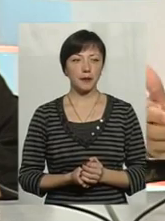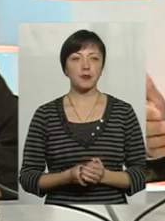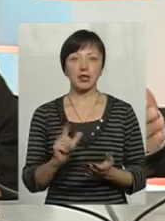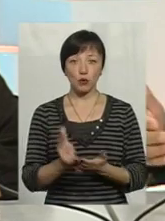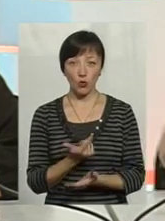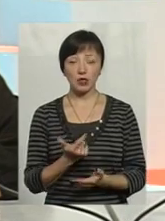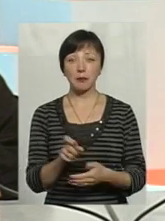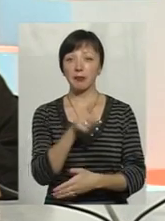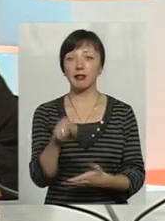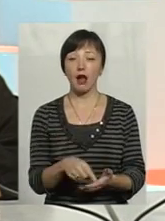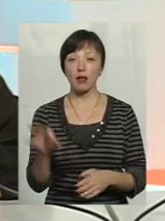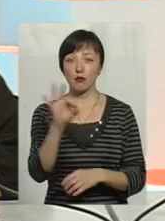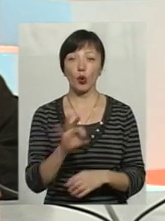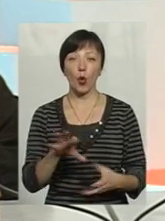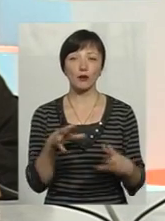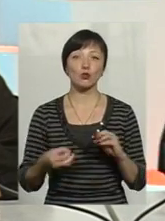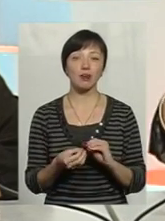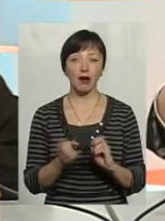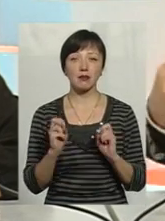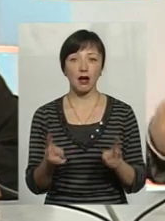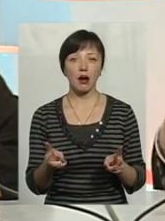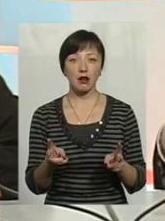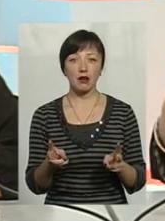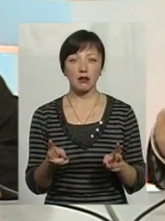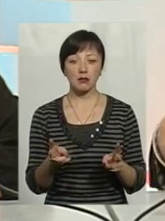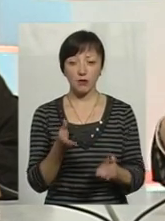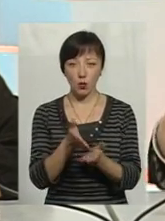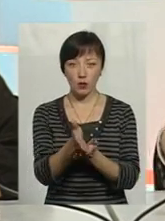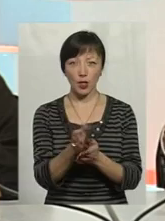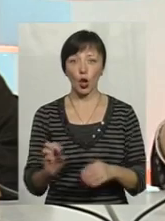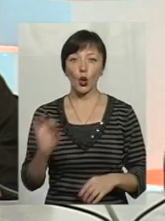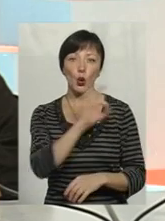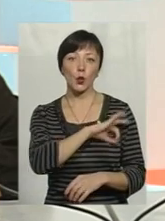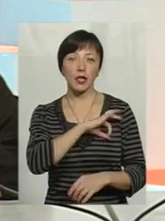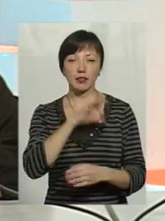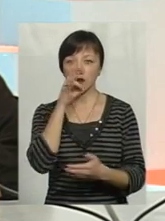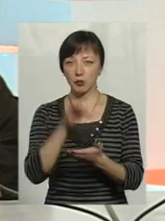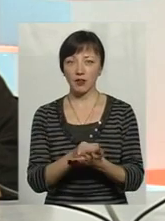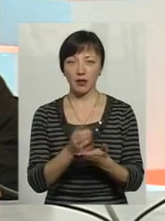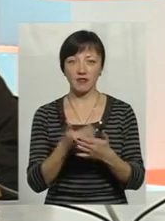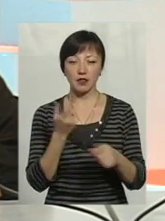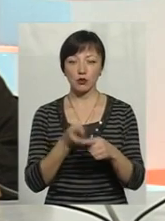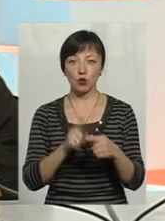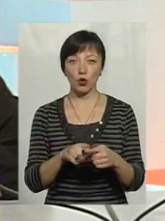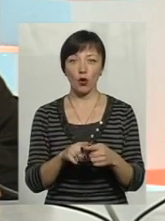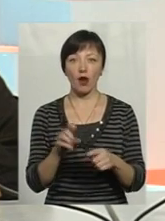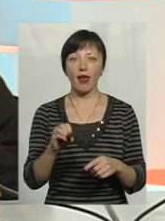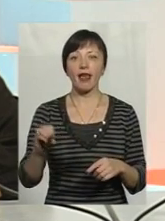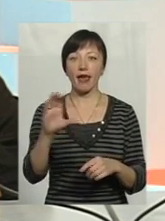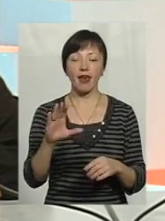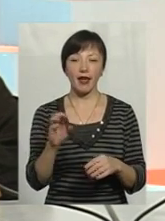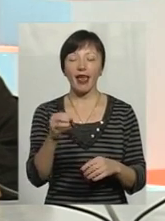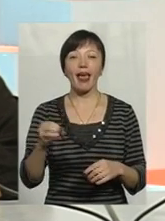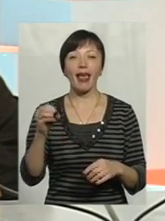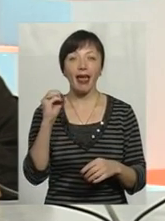знову ж таки питання про результат, як в розрізі формі юридичної відповідальності від цього є декларування.